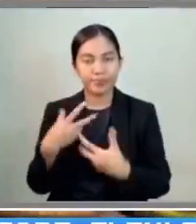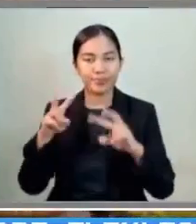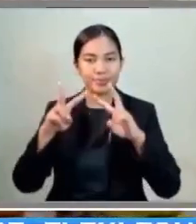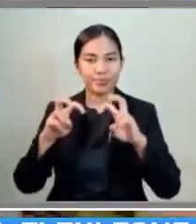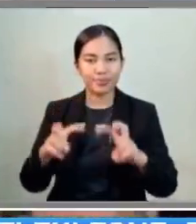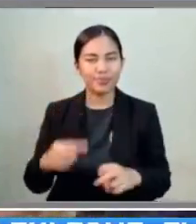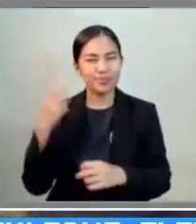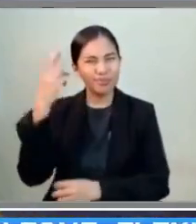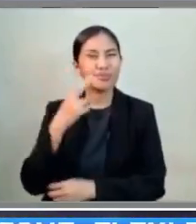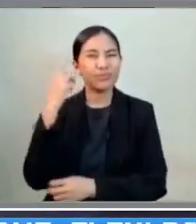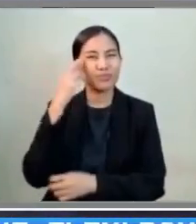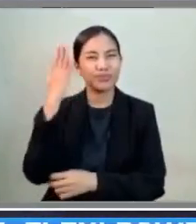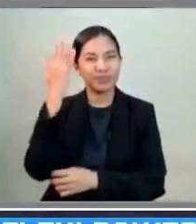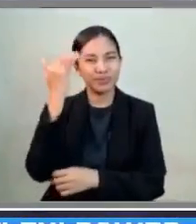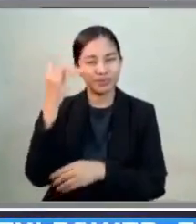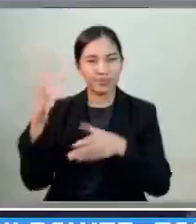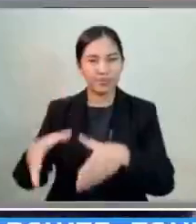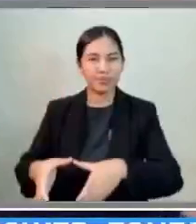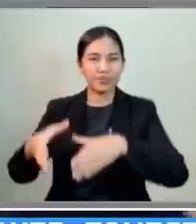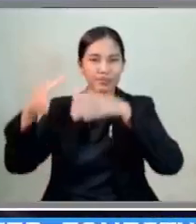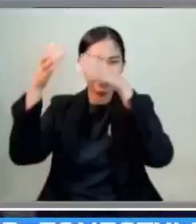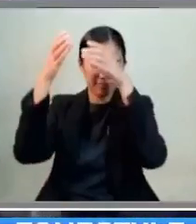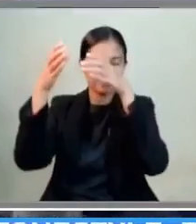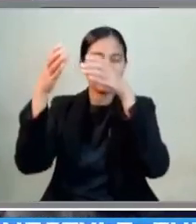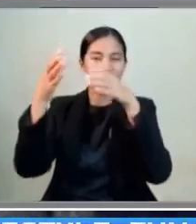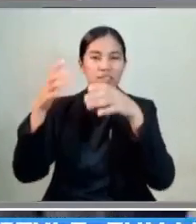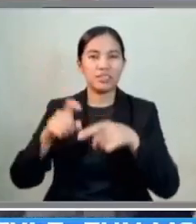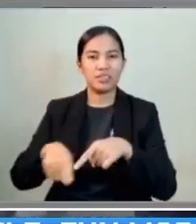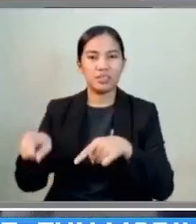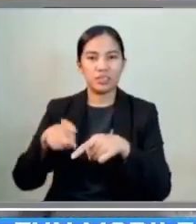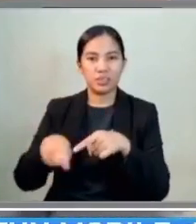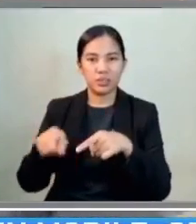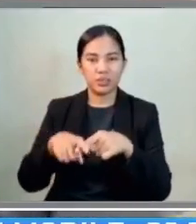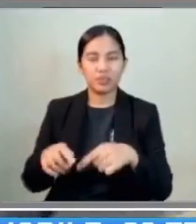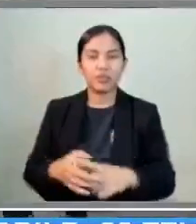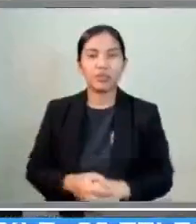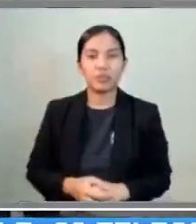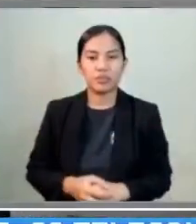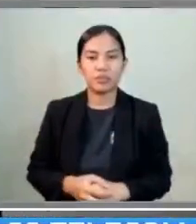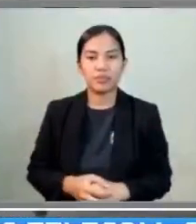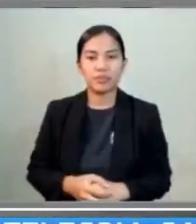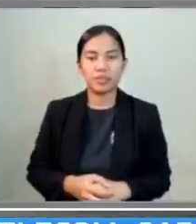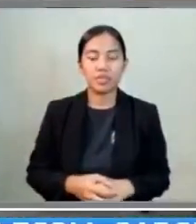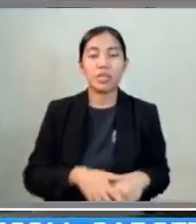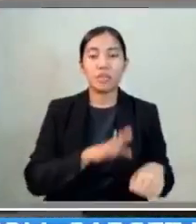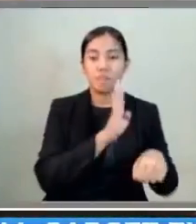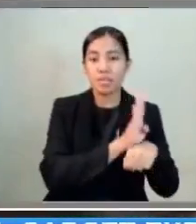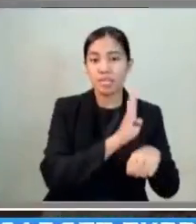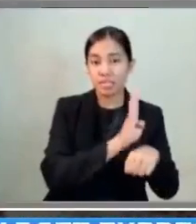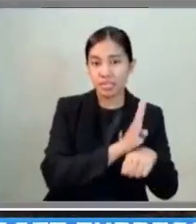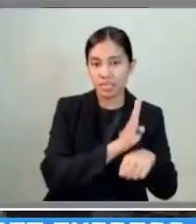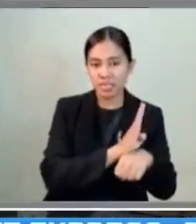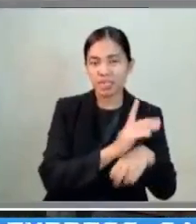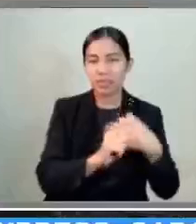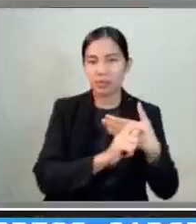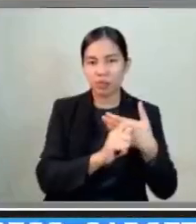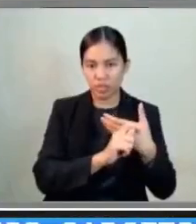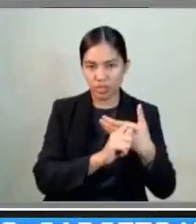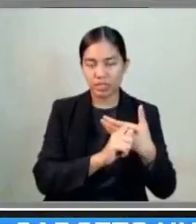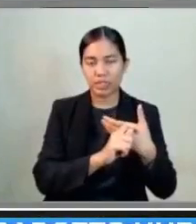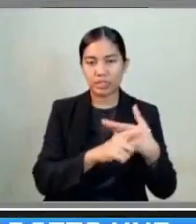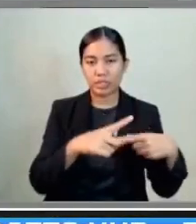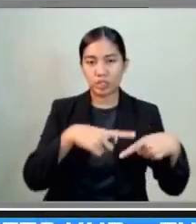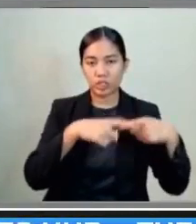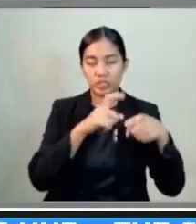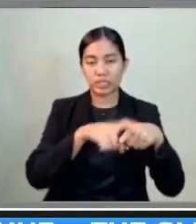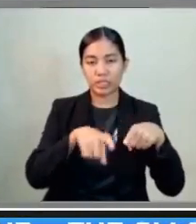poste. Ang supply naman ng kuryente sa mga establishmento na putulan kahapon dahil sa insidente na ibalik na. Munang humingi ang Meralco